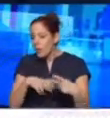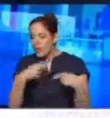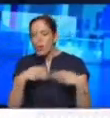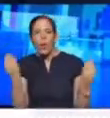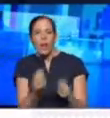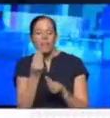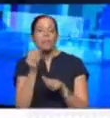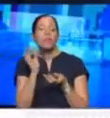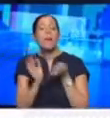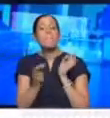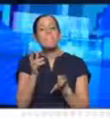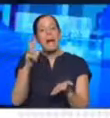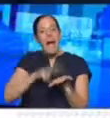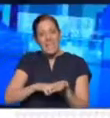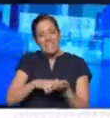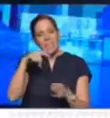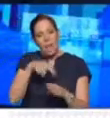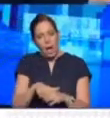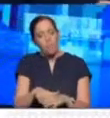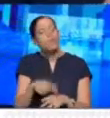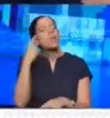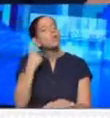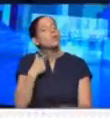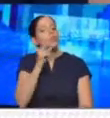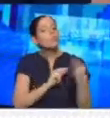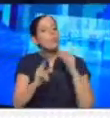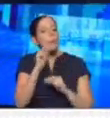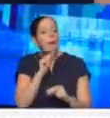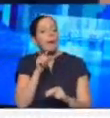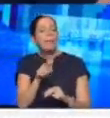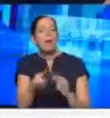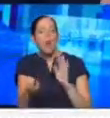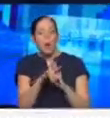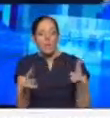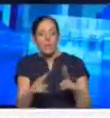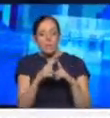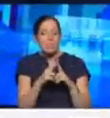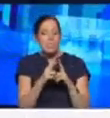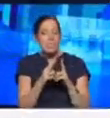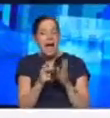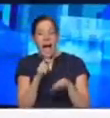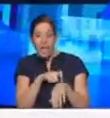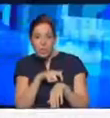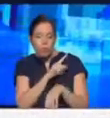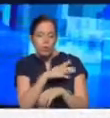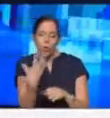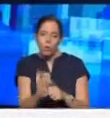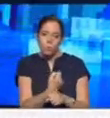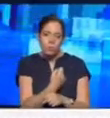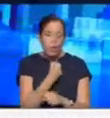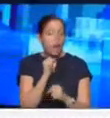התערב, אבל אני חושב שכשמדבר על החוק הצרפתי, העיתוי הוא עיתוי לא מוצלח במיוחד, ויהיה קשה מאוד להעביר